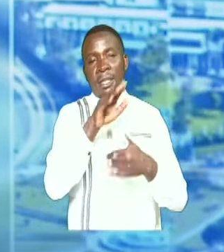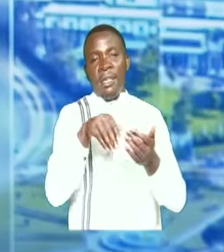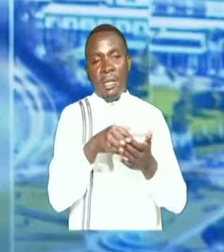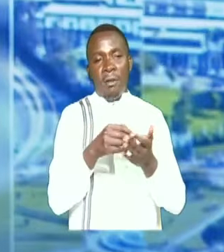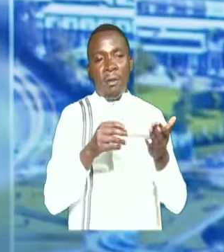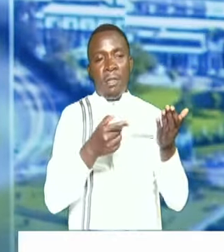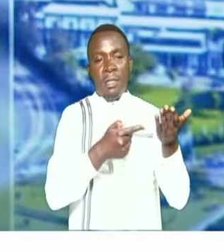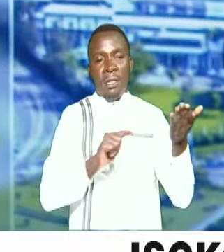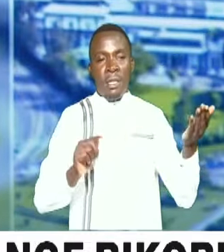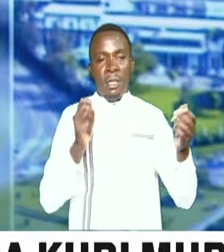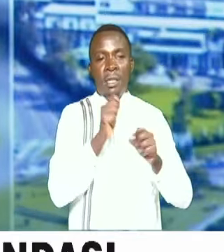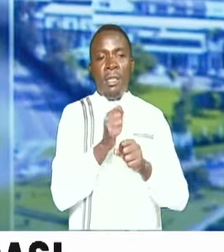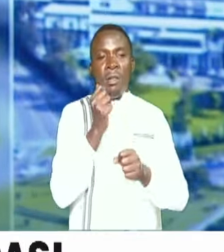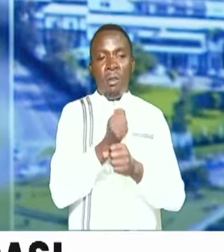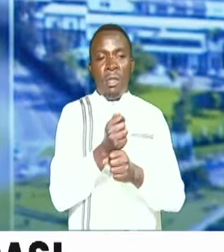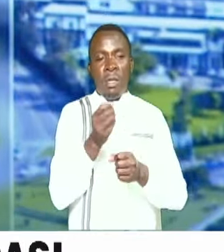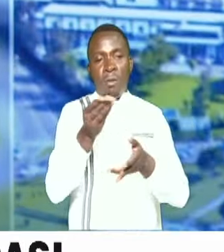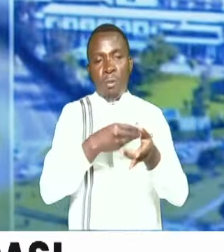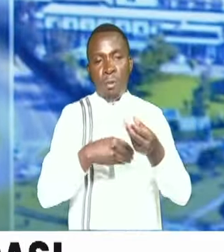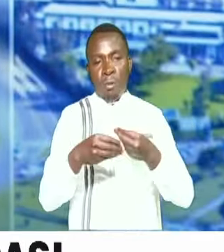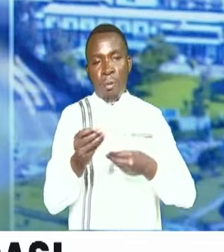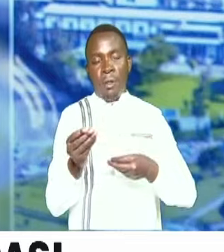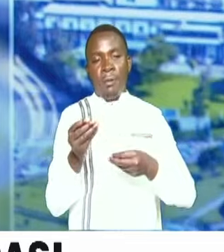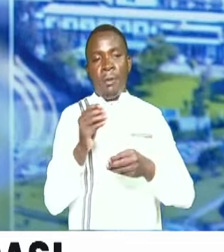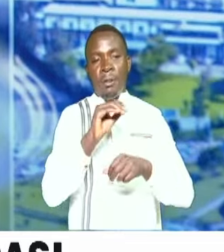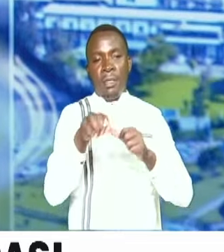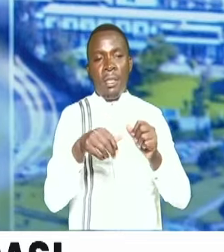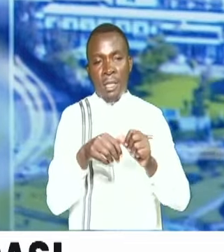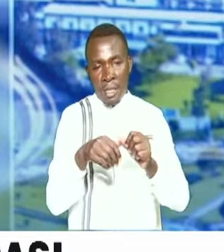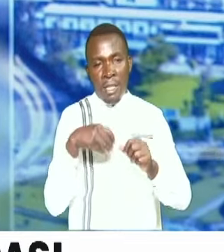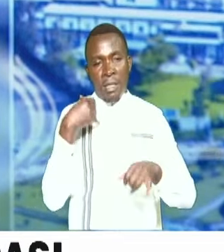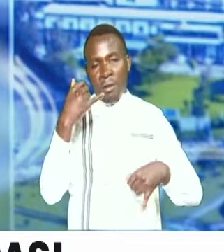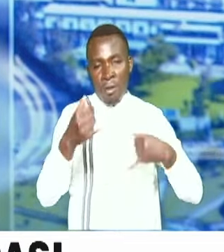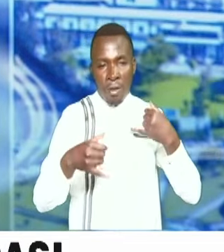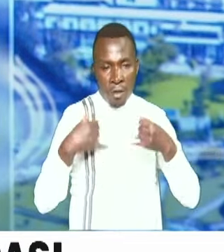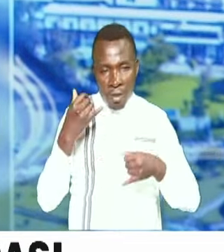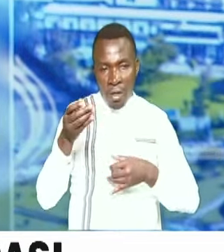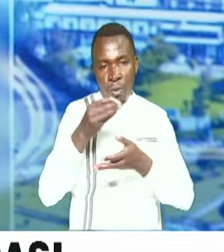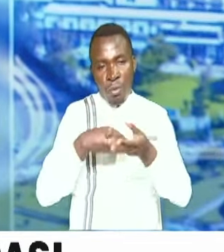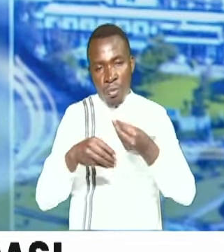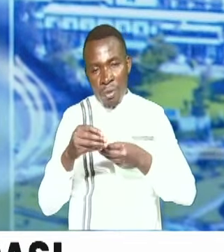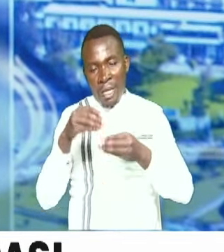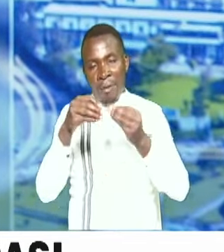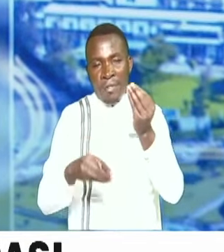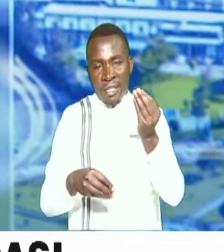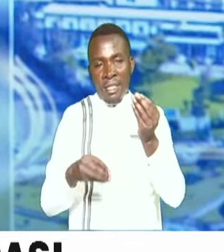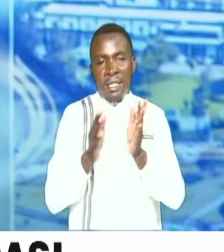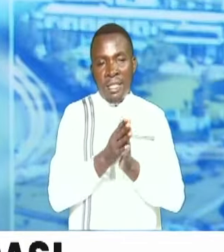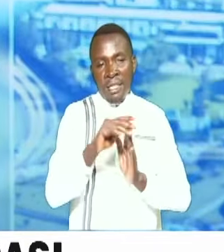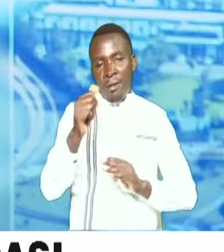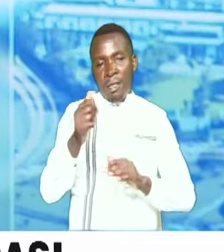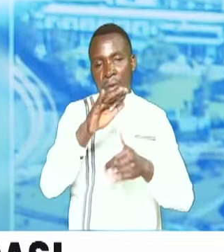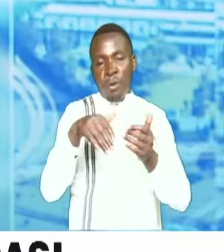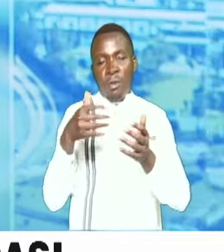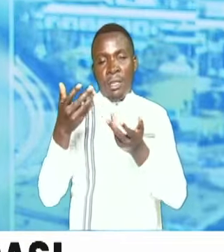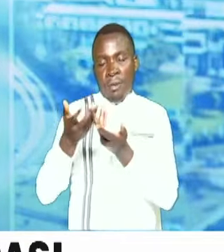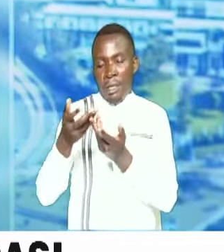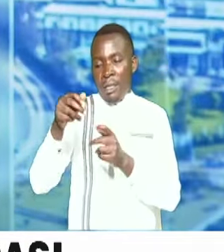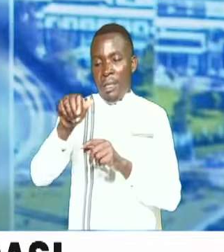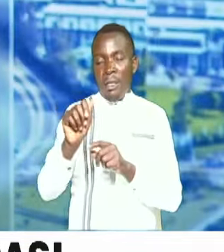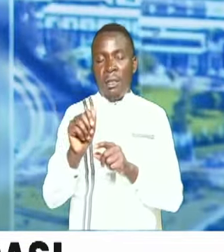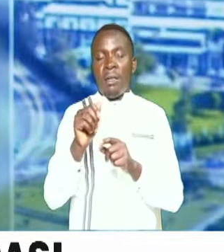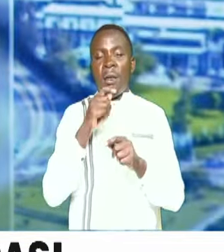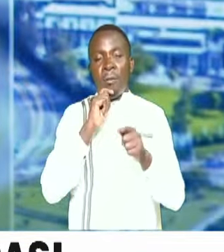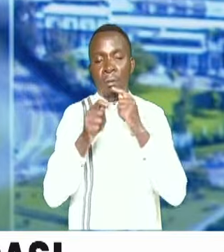Sync gikora ubucuruzi bushingiye ku myidagaduro, ahacuruza amatike ndetse n'ibifitanye isano nabyo. Umunyamakuru wacu Ange